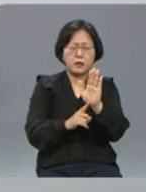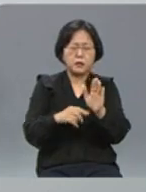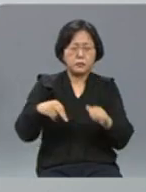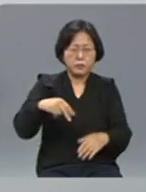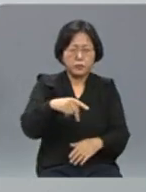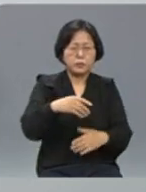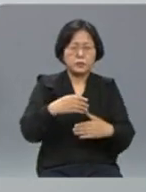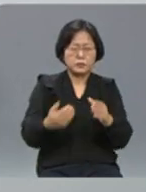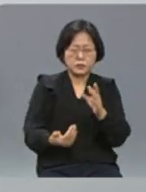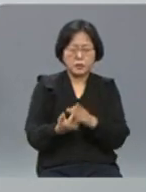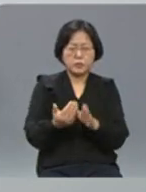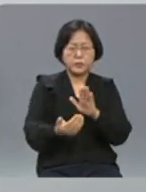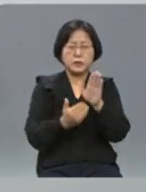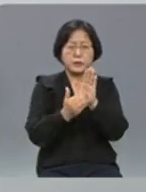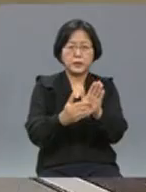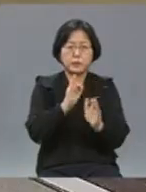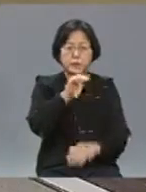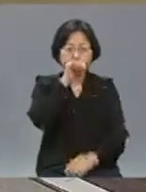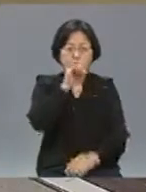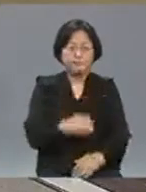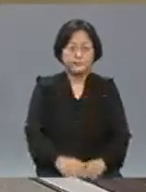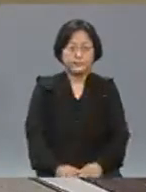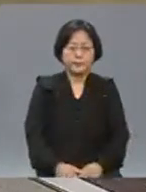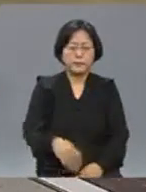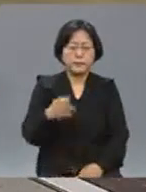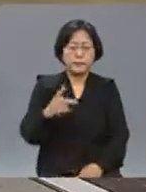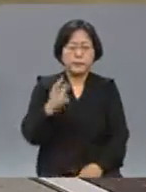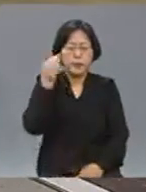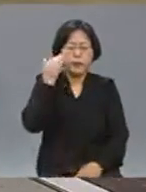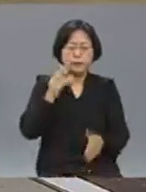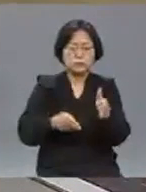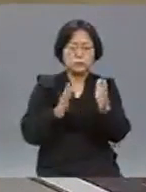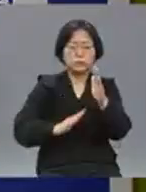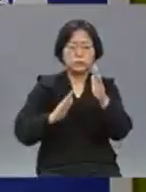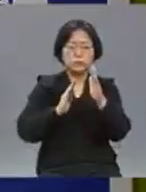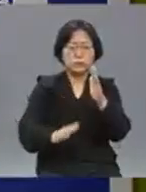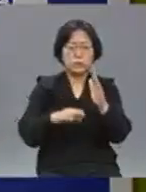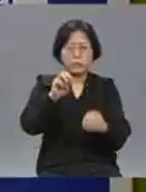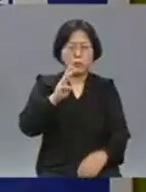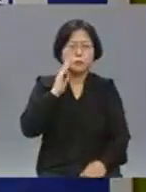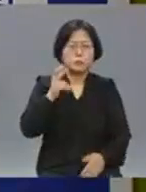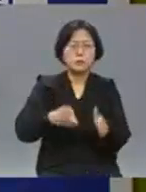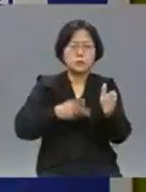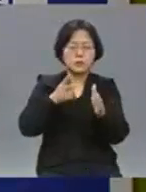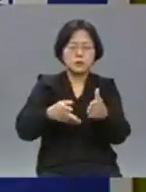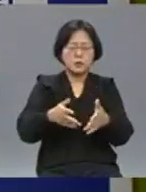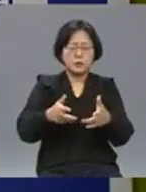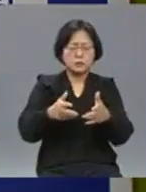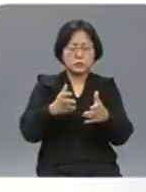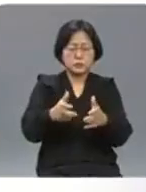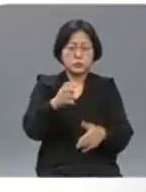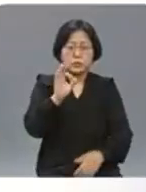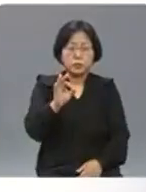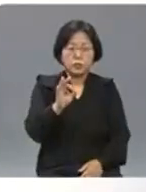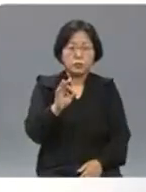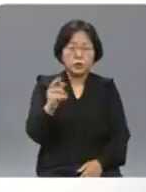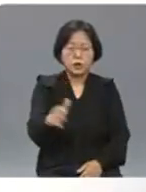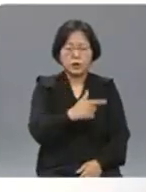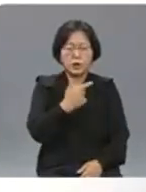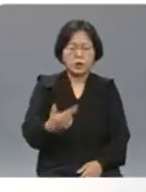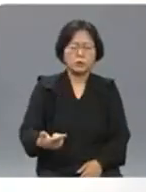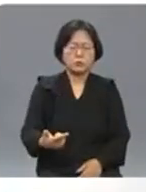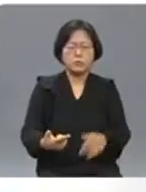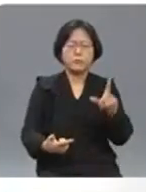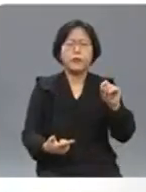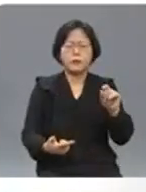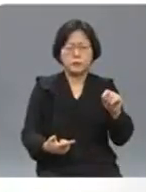보행자 사고를 예방하겠다고 밝혔습니다. 한편 한국철도공사는 광주 송정역 주차 빌딩 이용 요금을 1일 이용권 기준